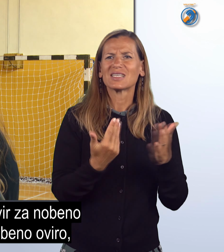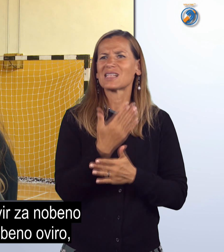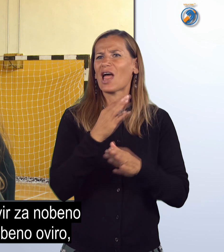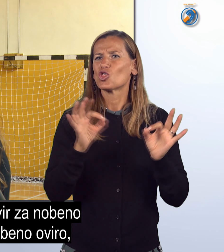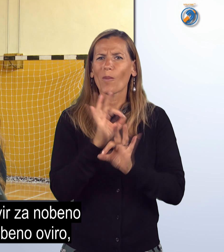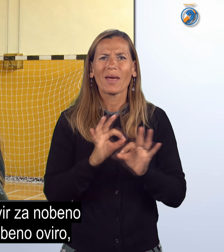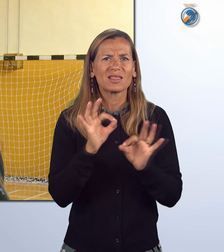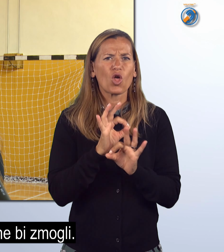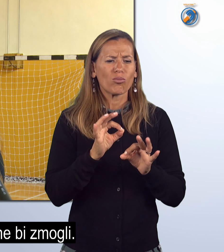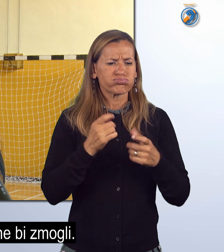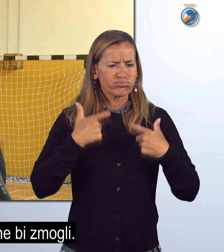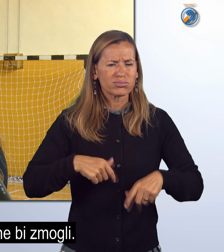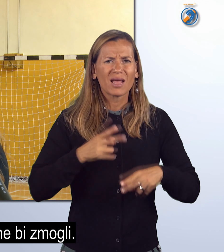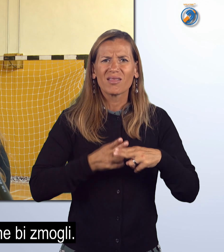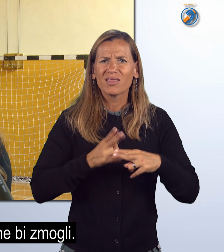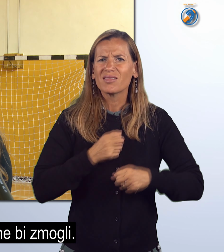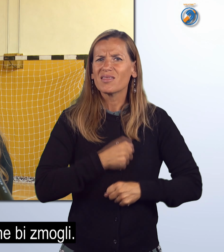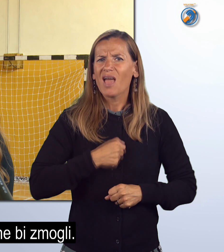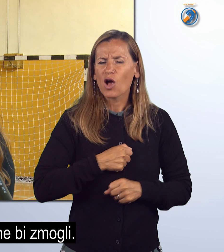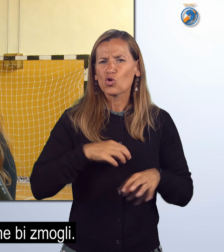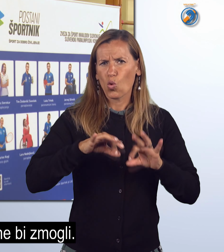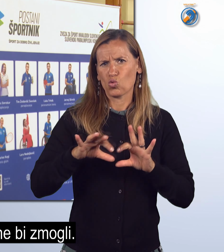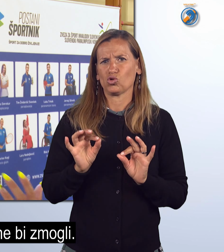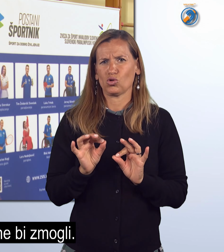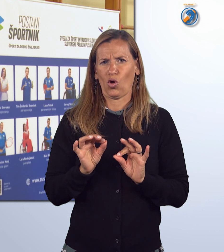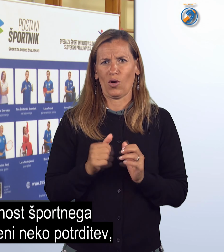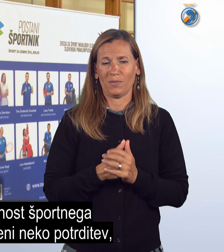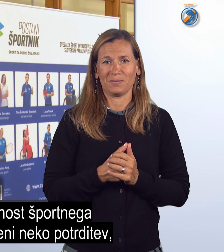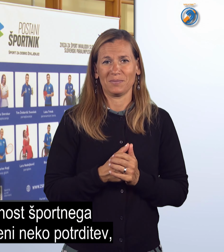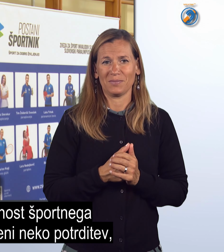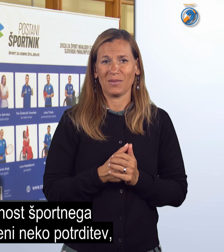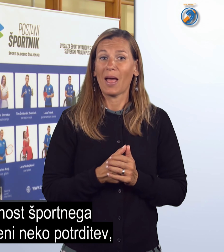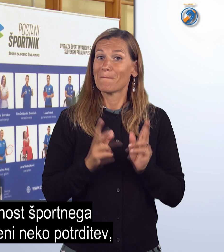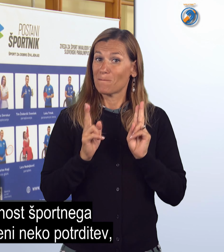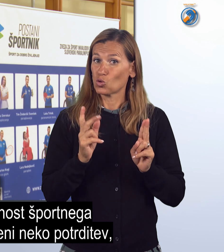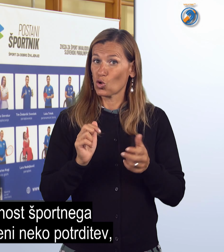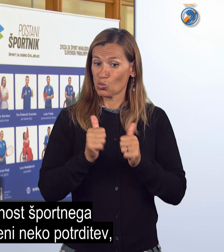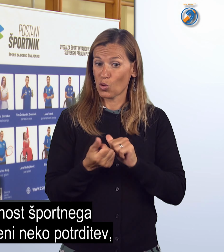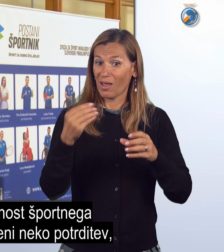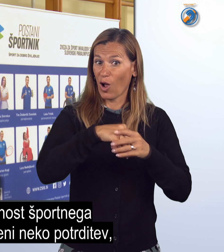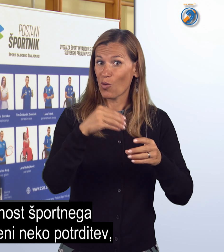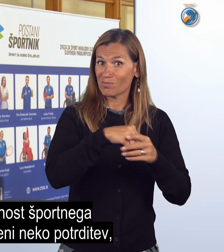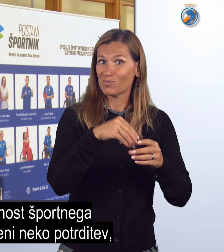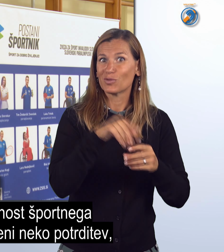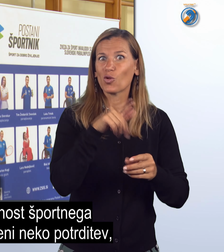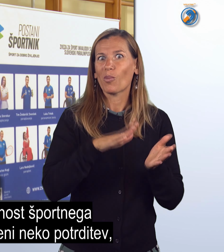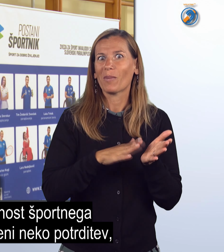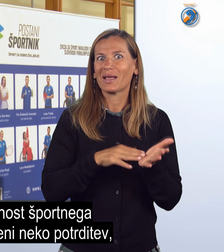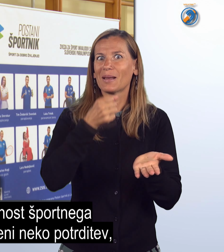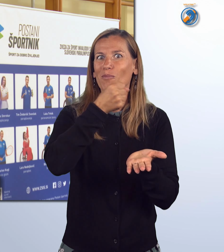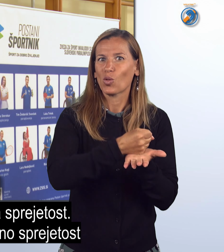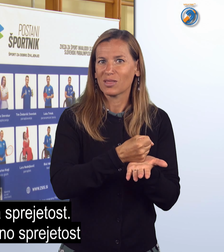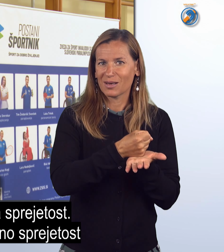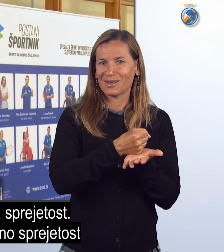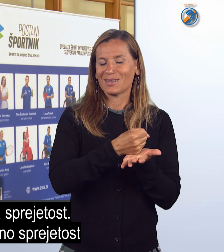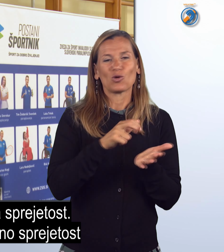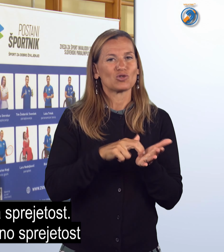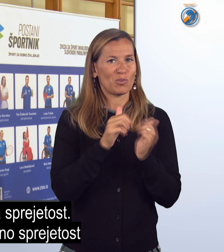nobeno oviro, da otroci kaj ne bi zmogli. Da im vele, je možnost športnega izdeštovanja pomeni neko potvrditev,